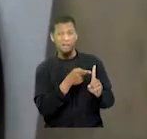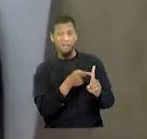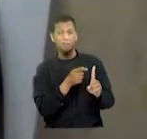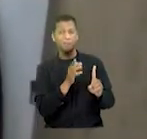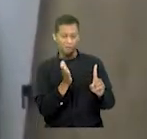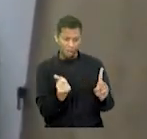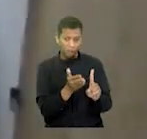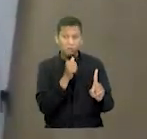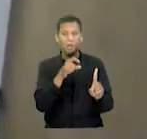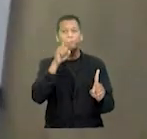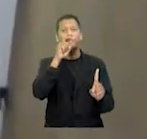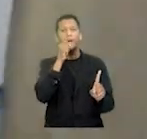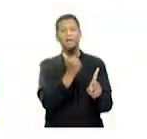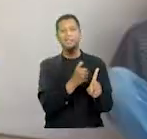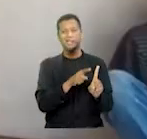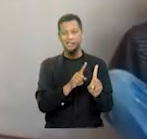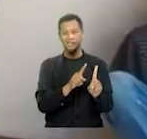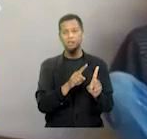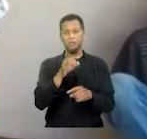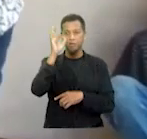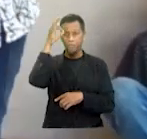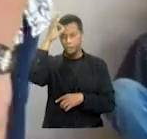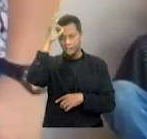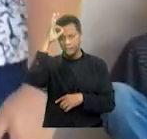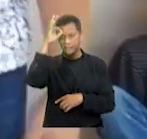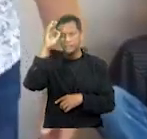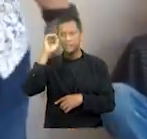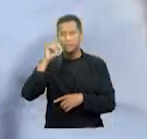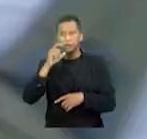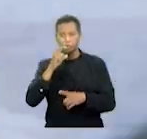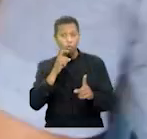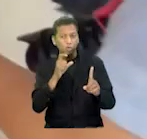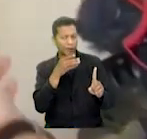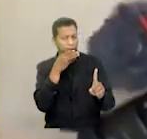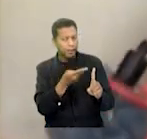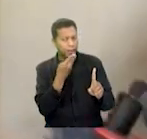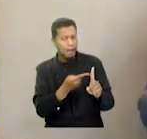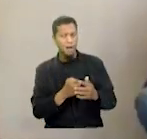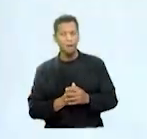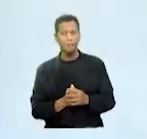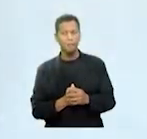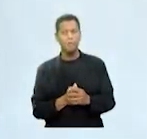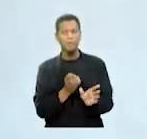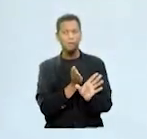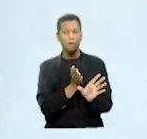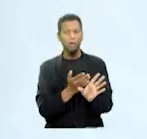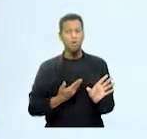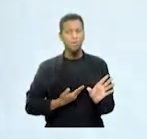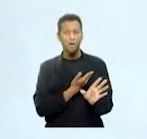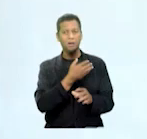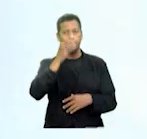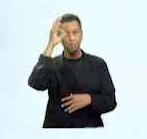Polisi menggunakan pendekatan khusus dalam menggali keterangan korban. Sementara untuk memulihkan psikologis korban, Polres Denpasar memberikan bantuan